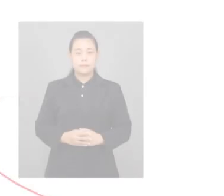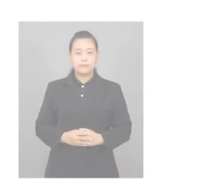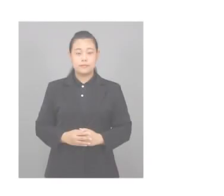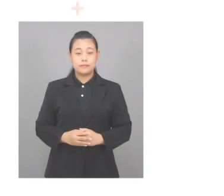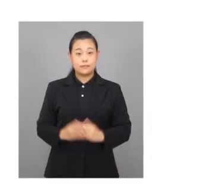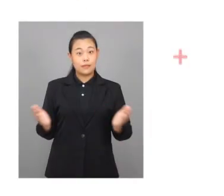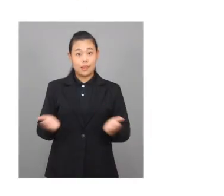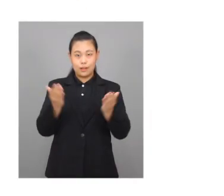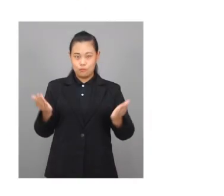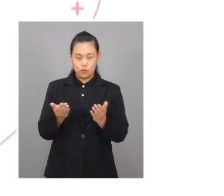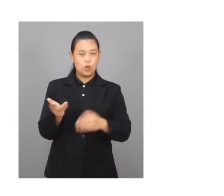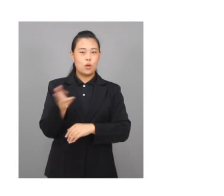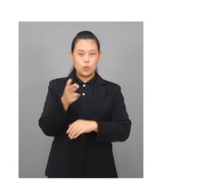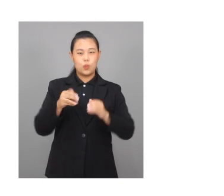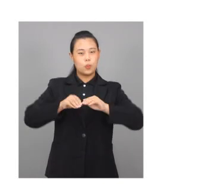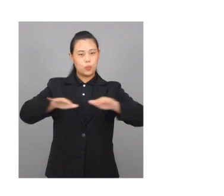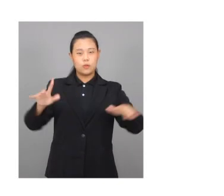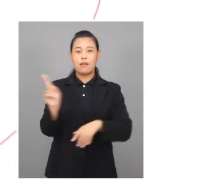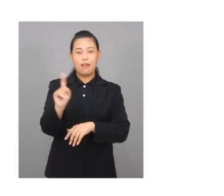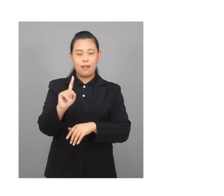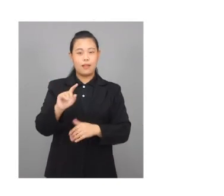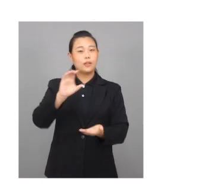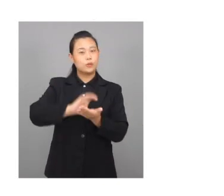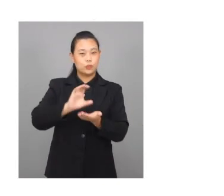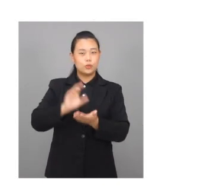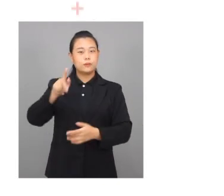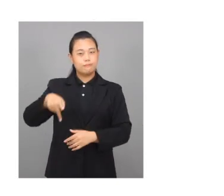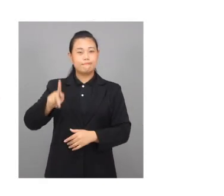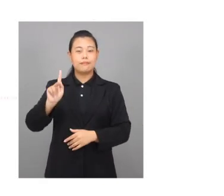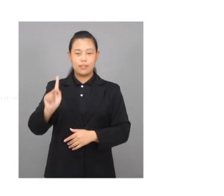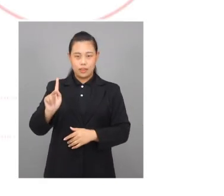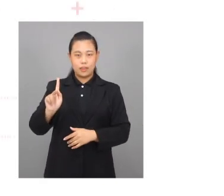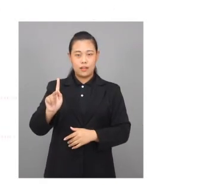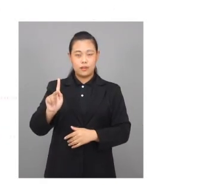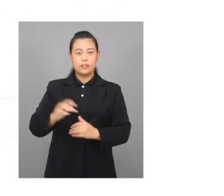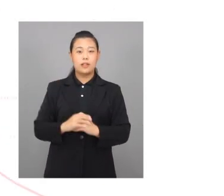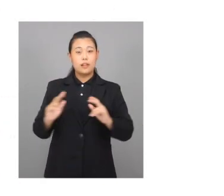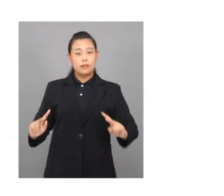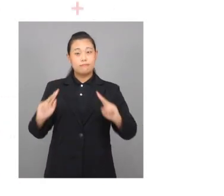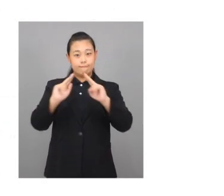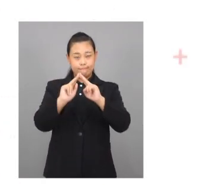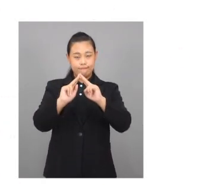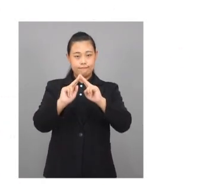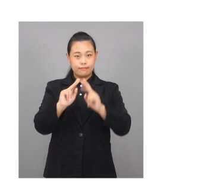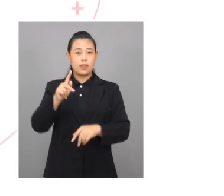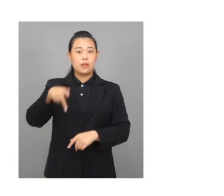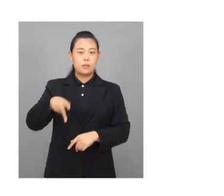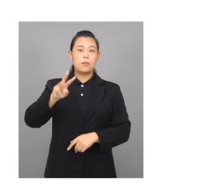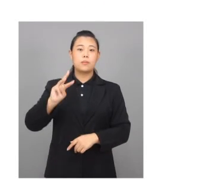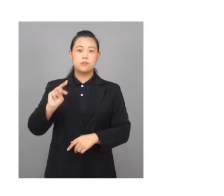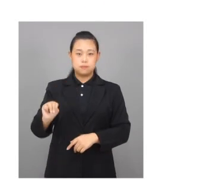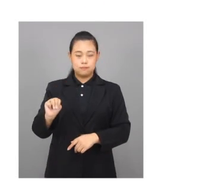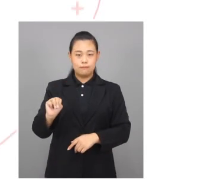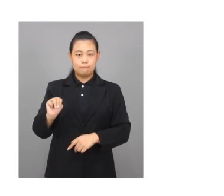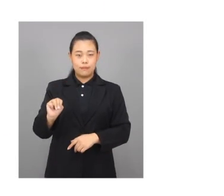สนับสนุนการผลิตโดยกองทุนส่งเสริมและพัฒนาคุณภาพชีวิตคนพิการกรมส่งเสริมและพัฒนาคุณภาพชีวิตคนพิ